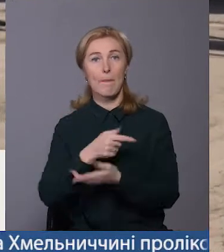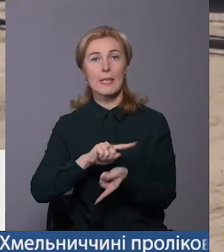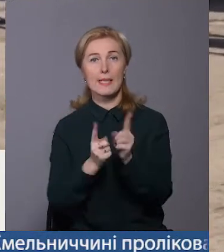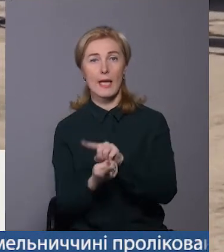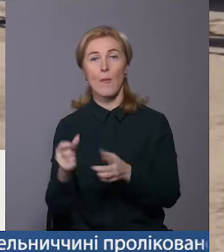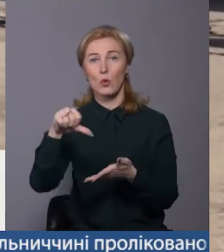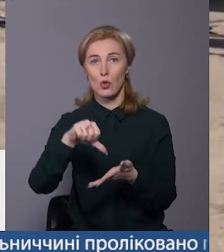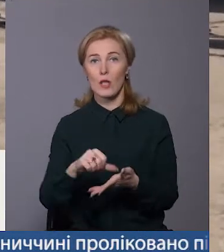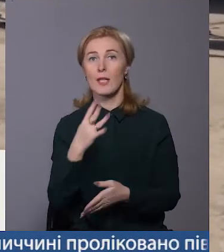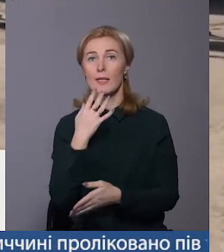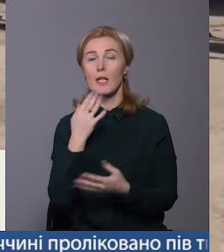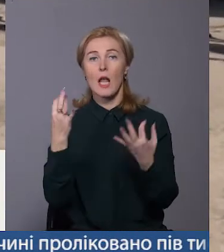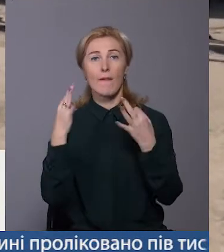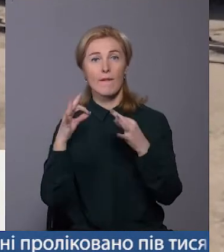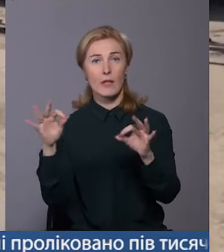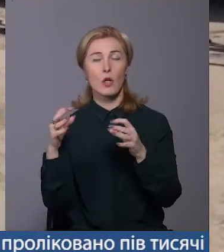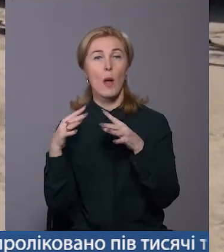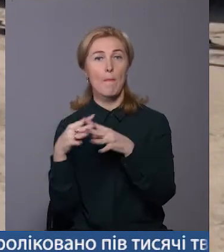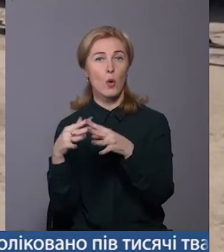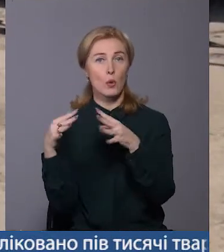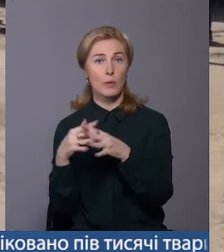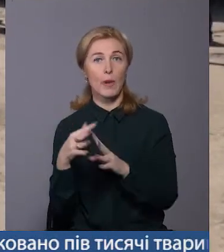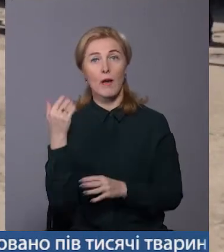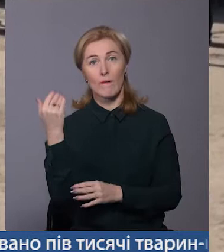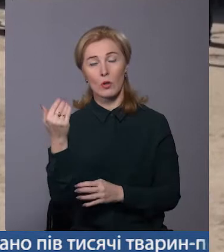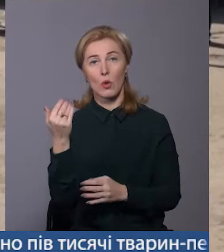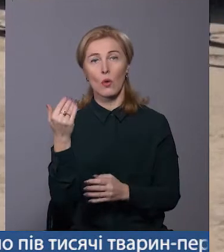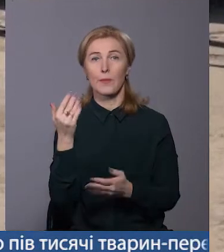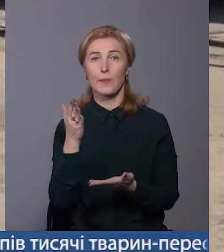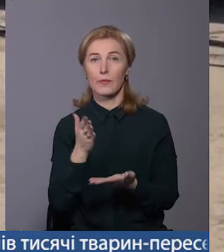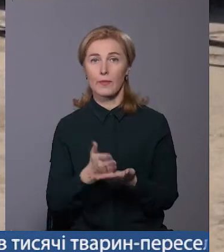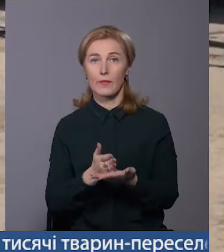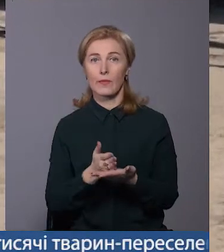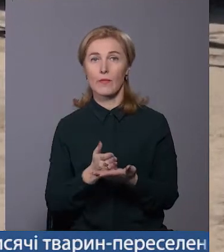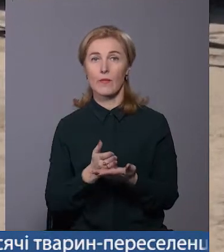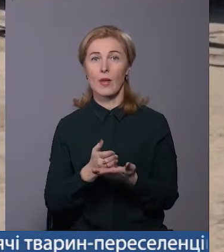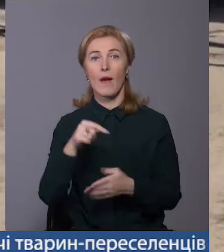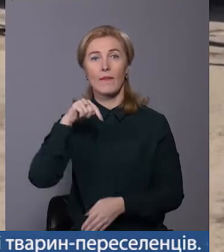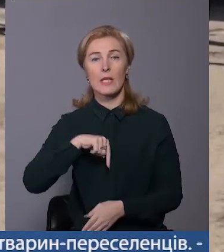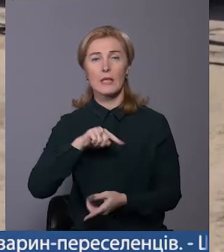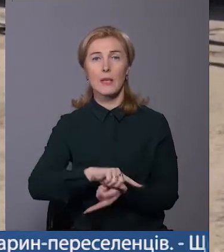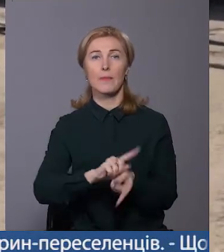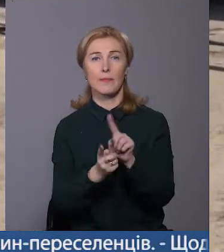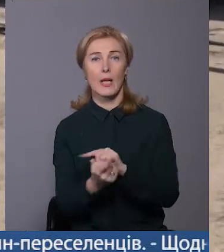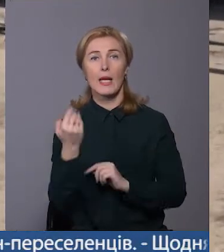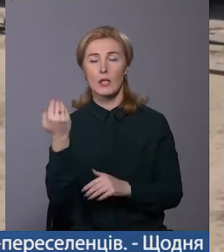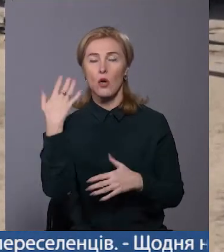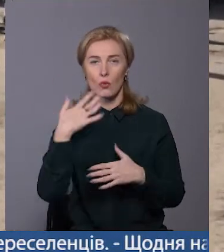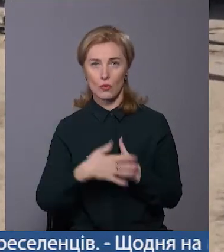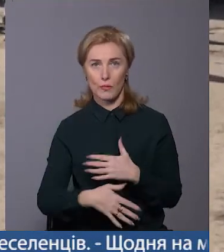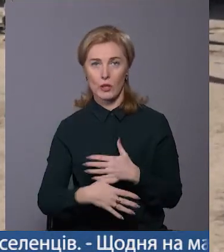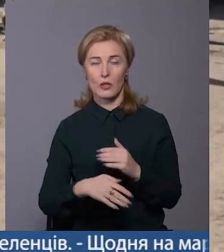учасниками національно-визвольної боротьби, звісно, воно йде, воно все всередині перевертається, і ти розумієш